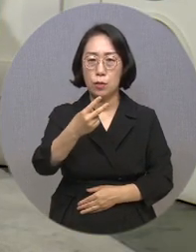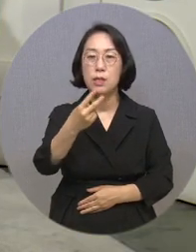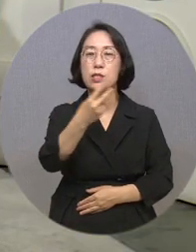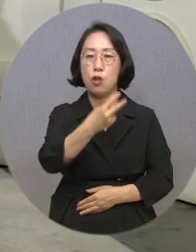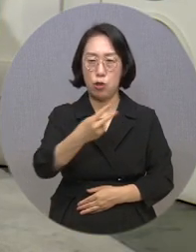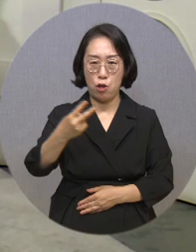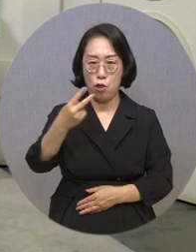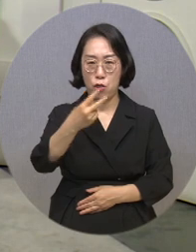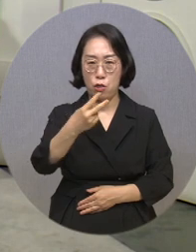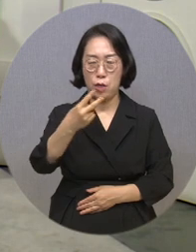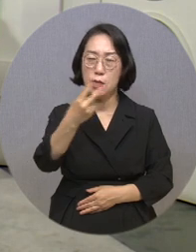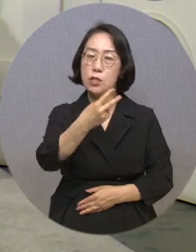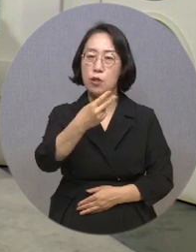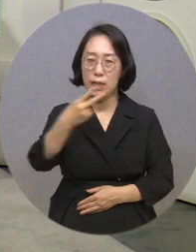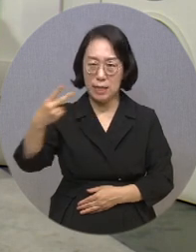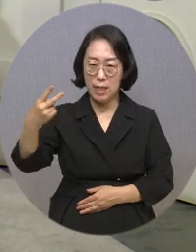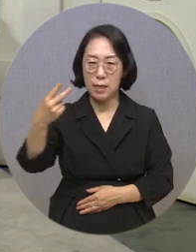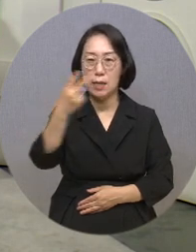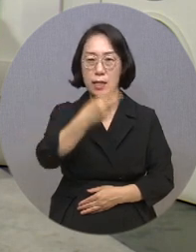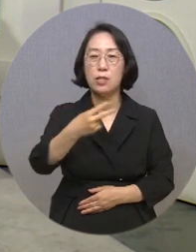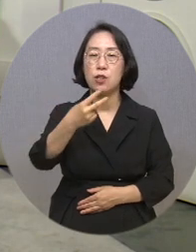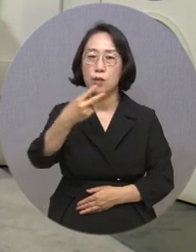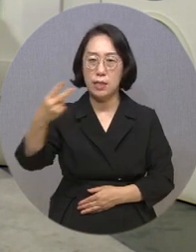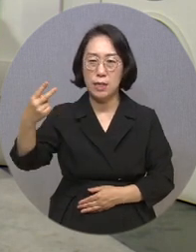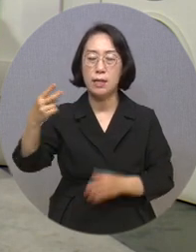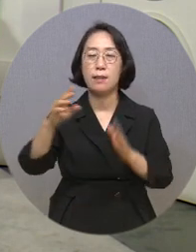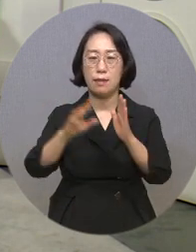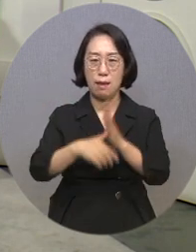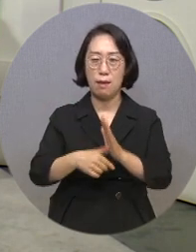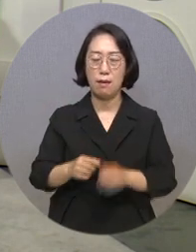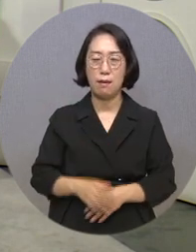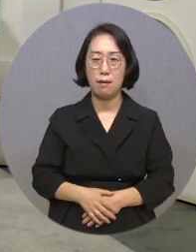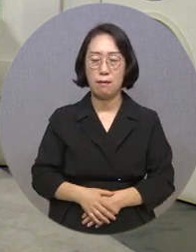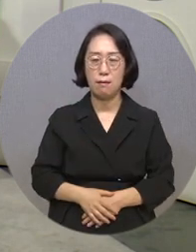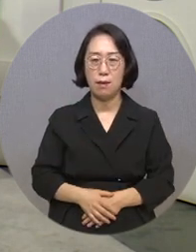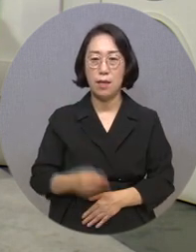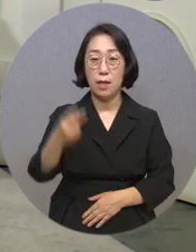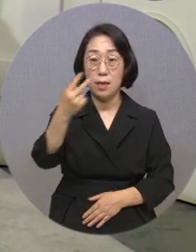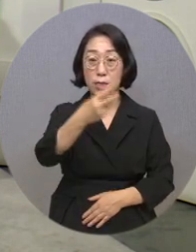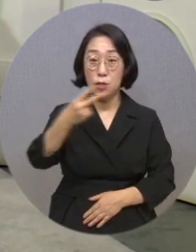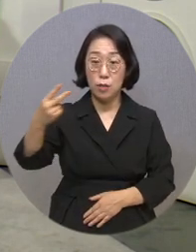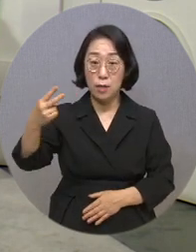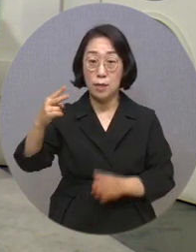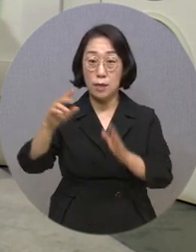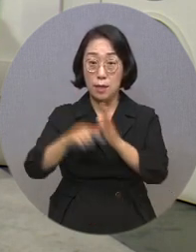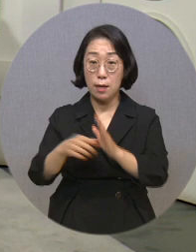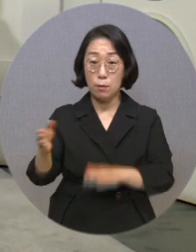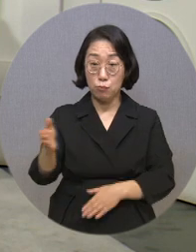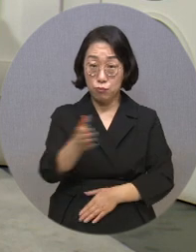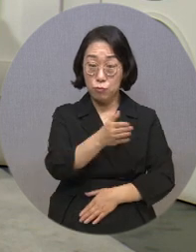2000년도, 2002년. 아, 2002년. 2002년에. 아, 네. 그래서 2002년부터